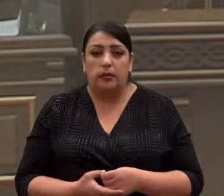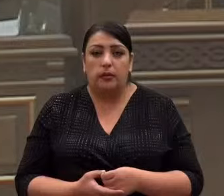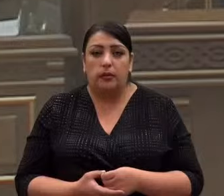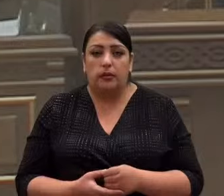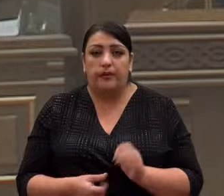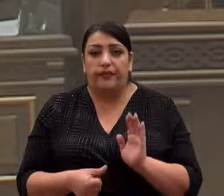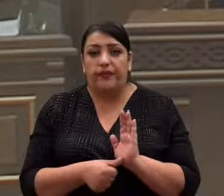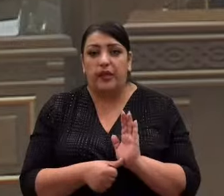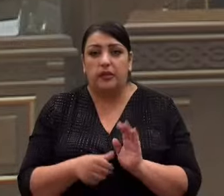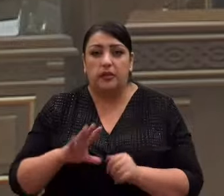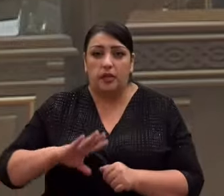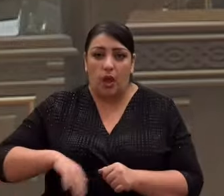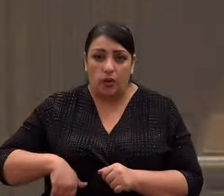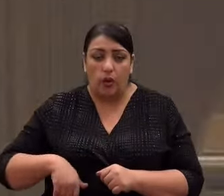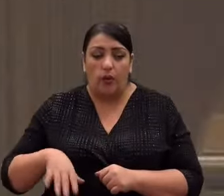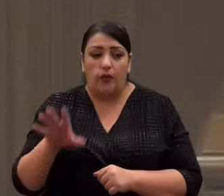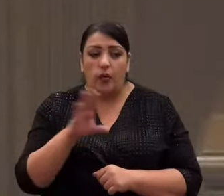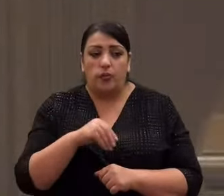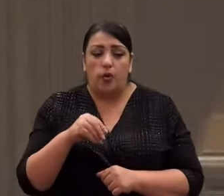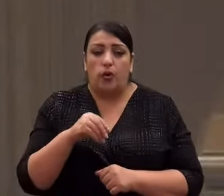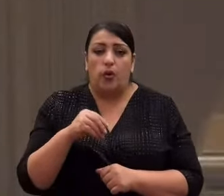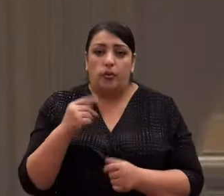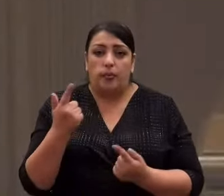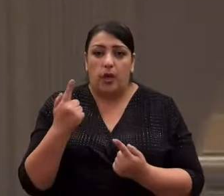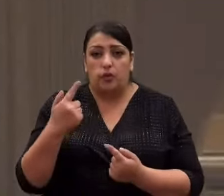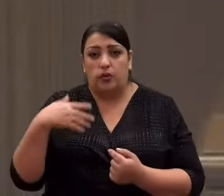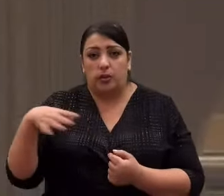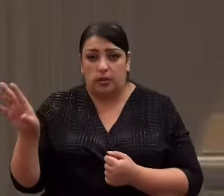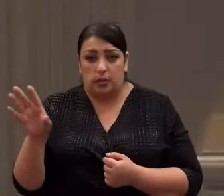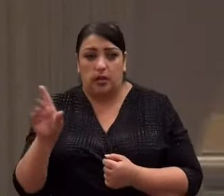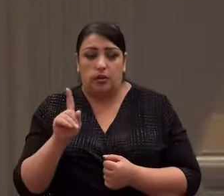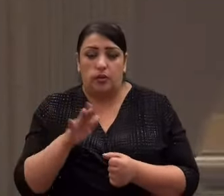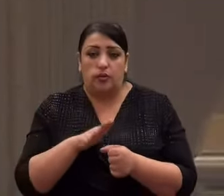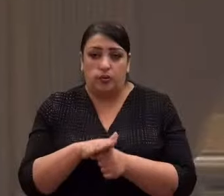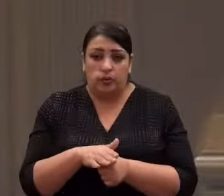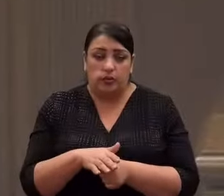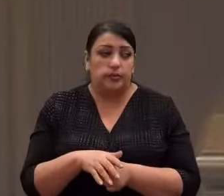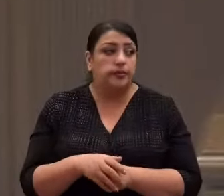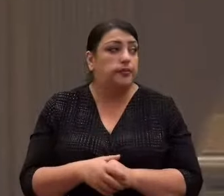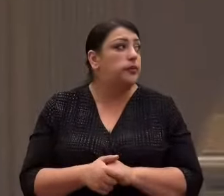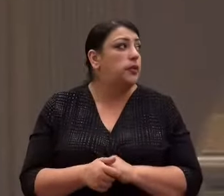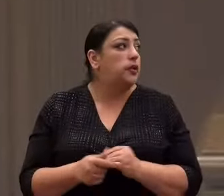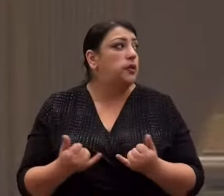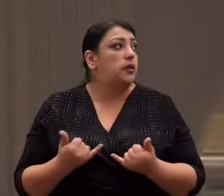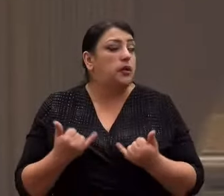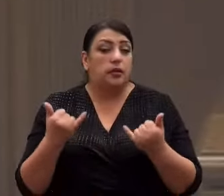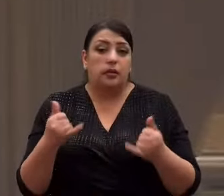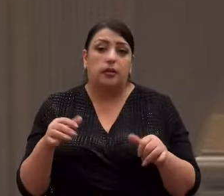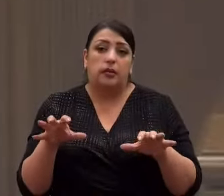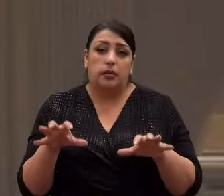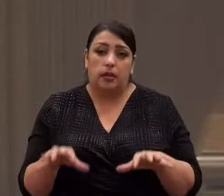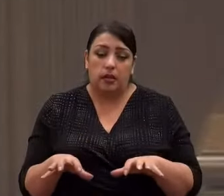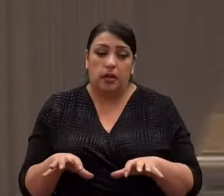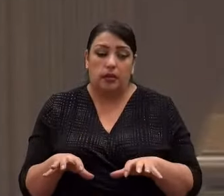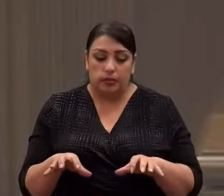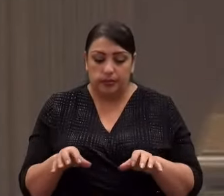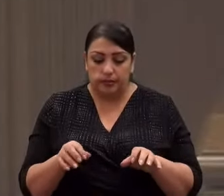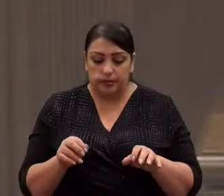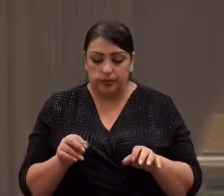գիտելու։ Խնդրեմ, պարոն Խաչատրյան։ Հարգելի նախագահ, հարգելի ներկաներ,